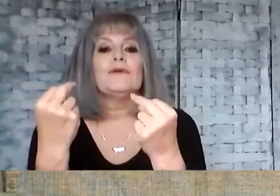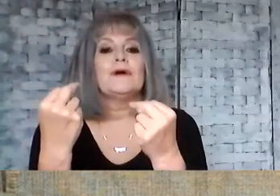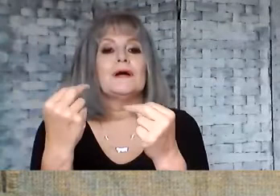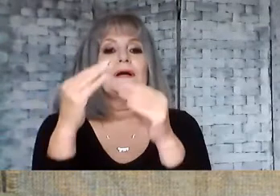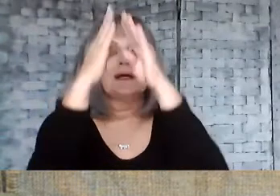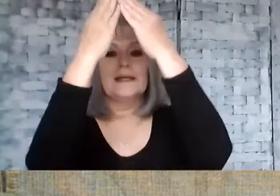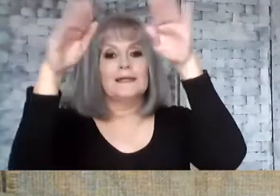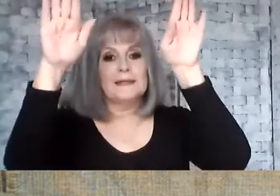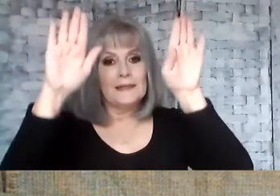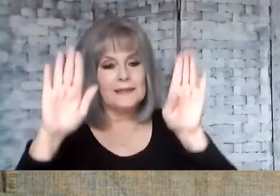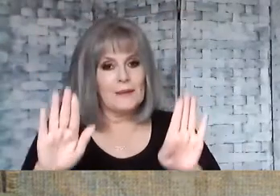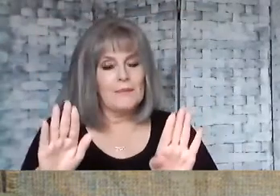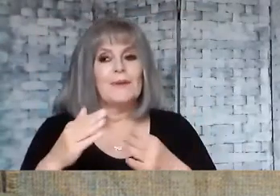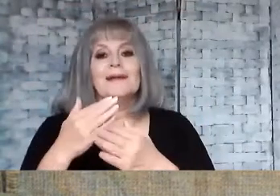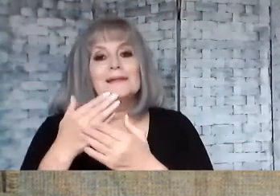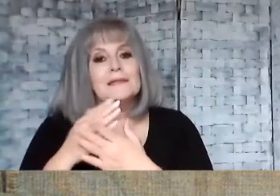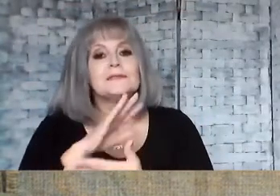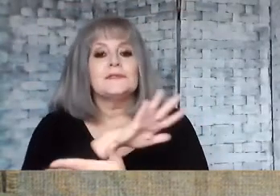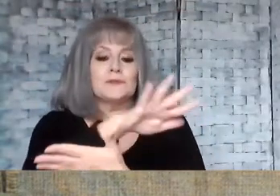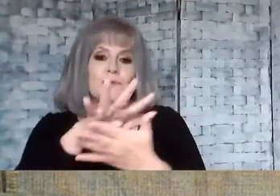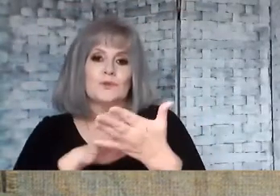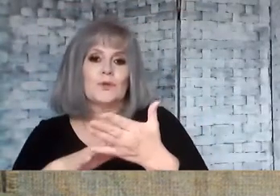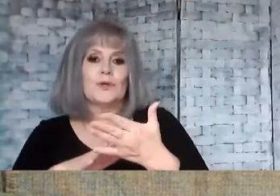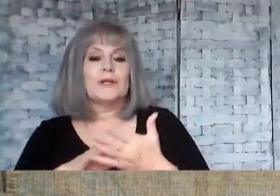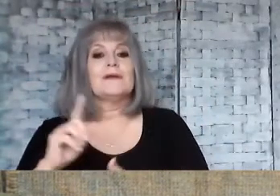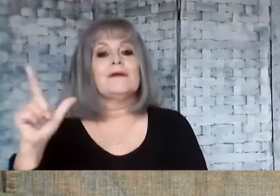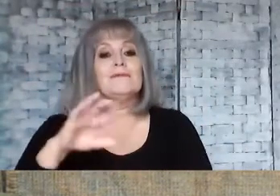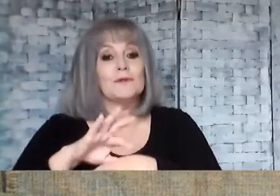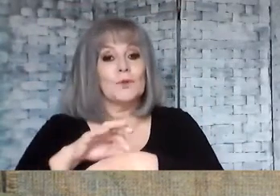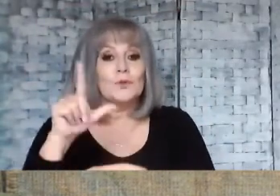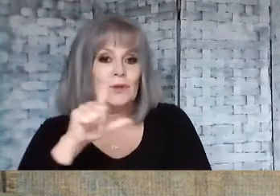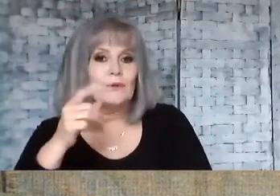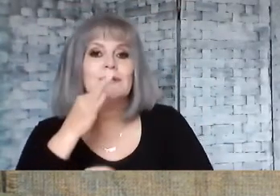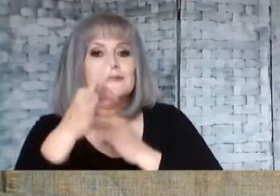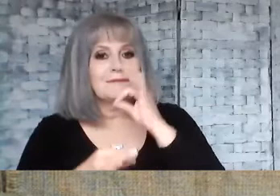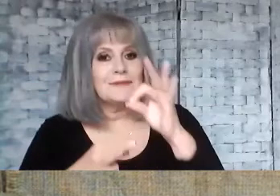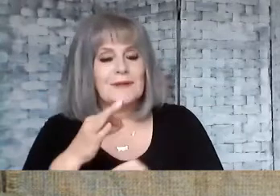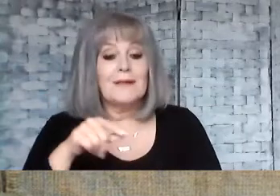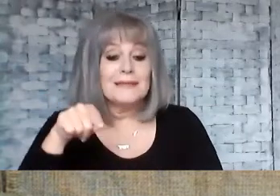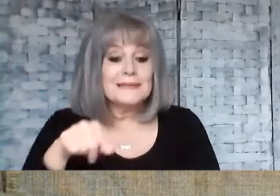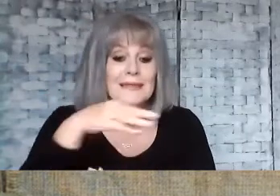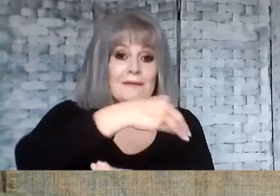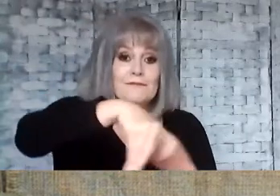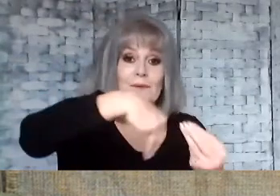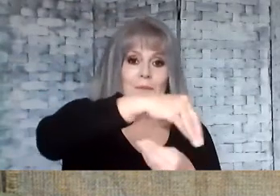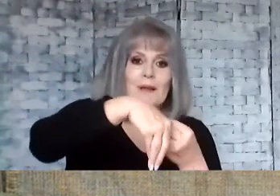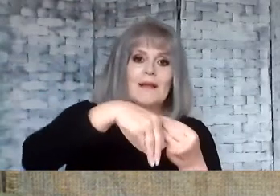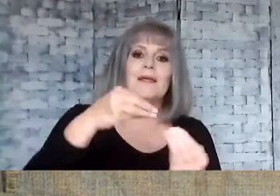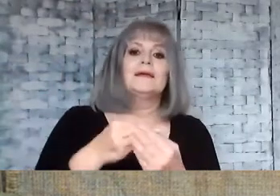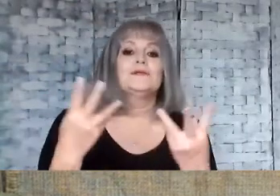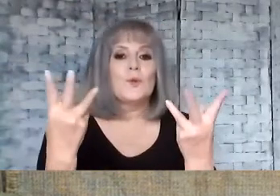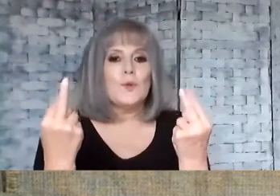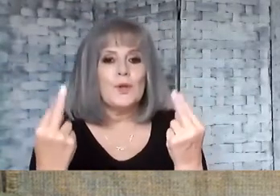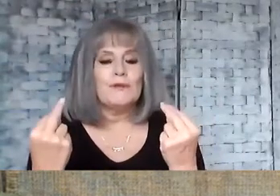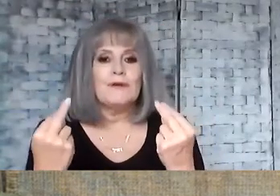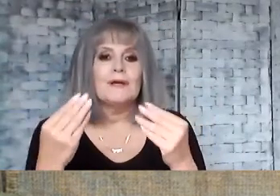Oor en oor is dit die story wat Lucas vertel. Hierdie familie is die nieuwe tempel. Hier is